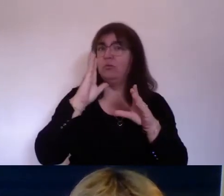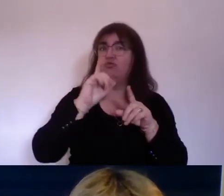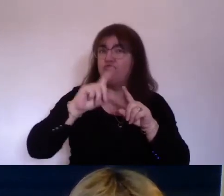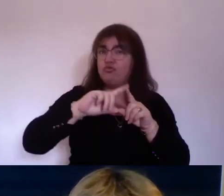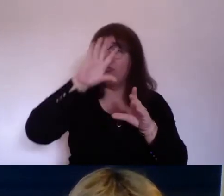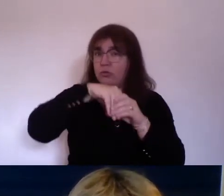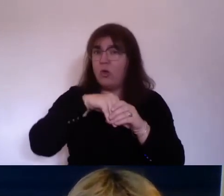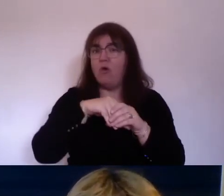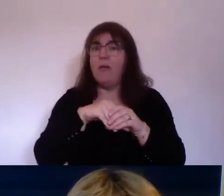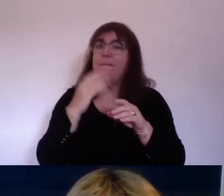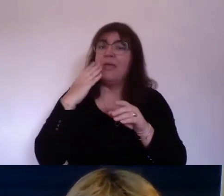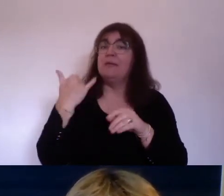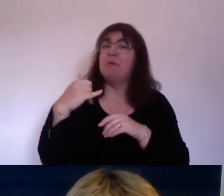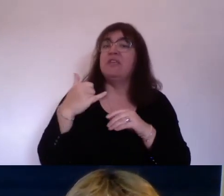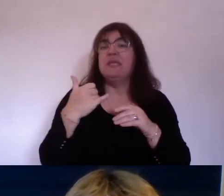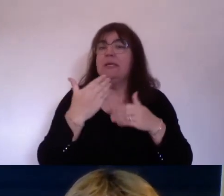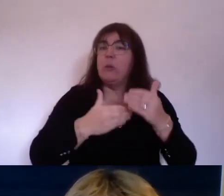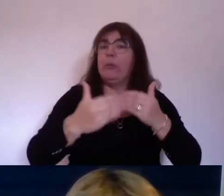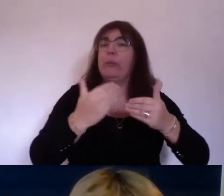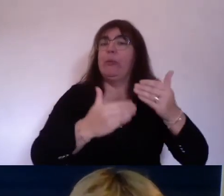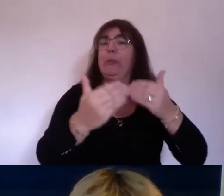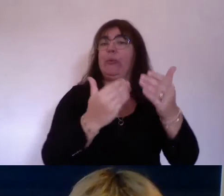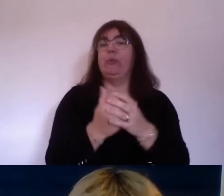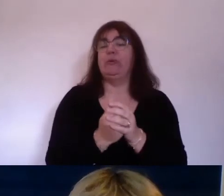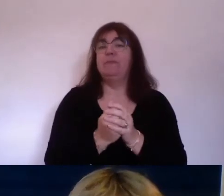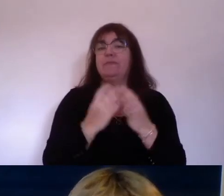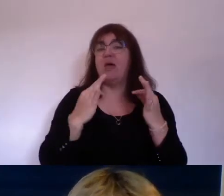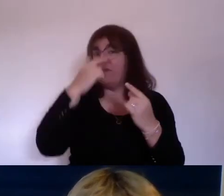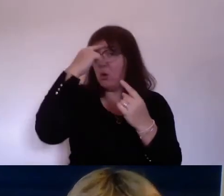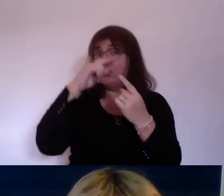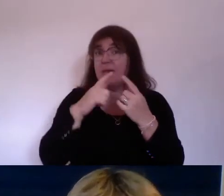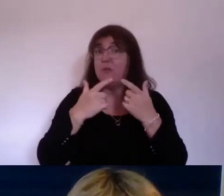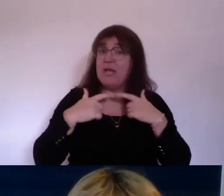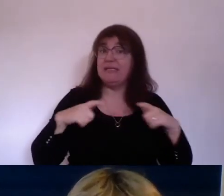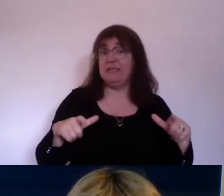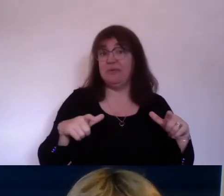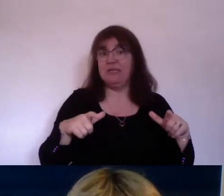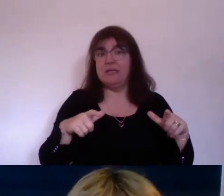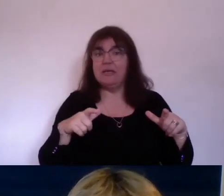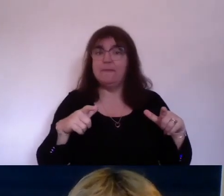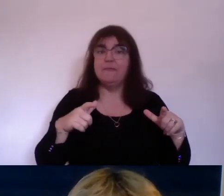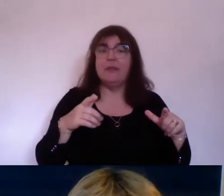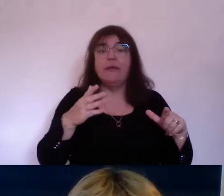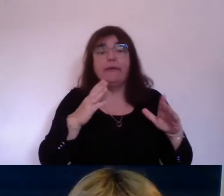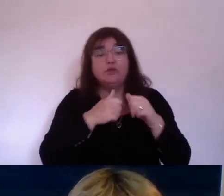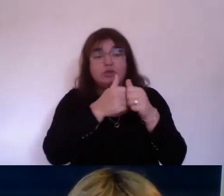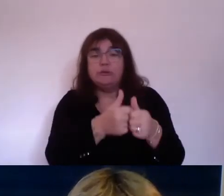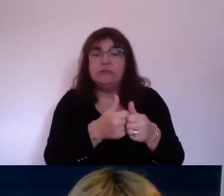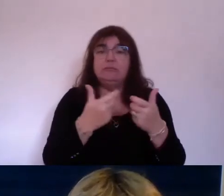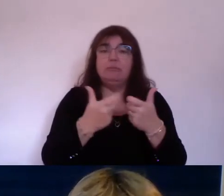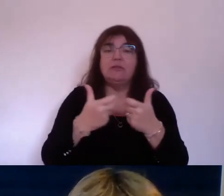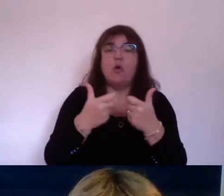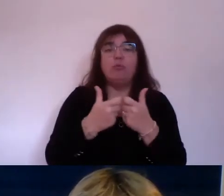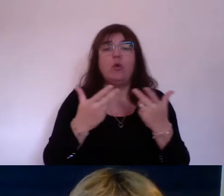perfectionnée, notamment... Sur son accessibilité pour pouvoir chercher les offres par degré d'accessibilité, notamment